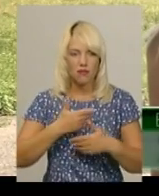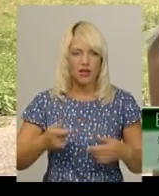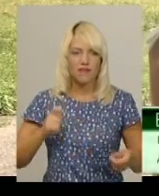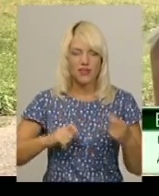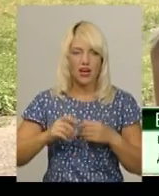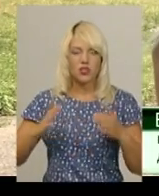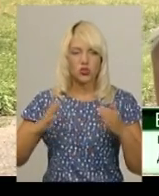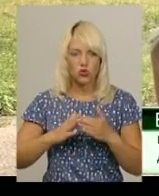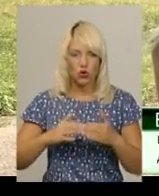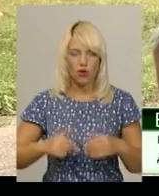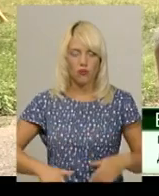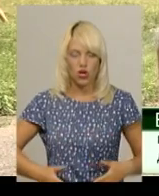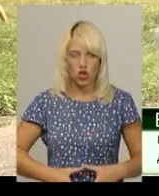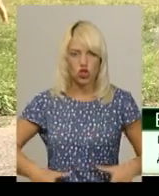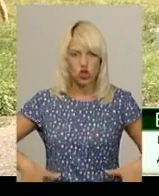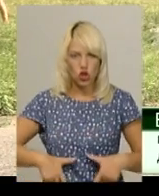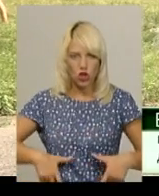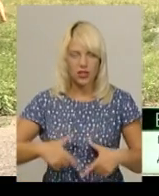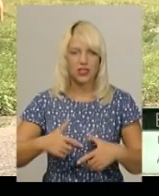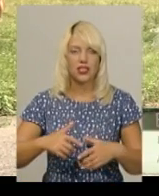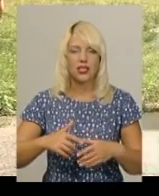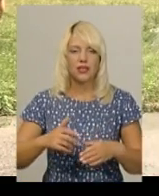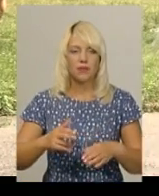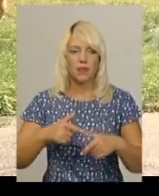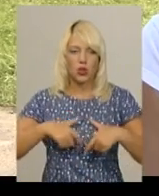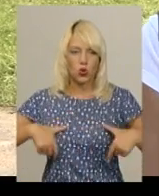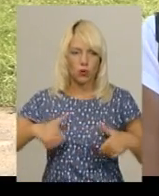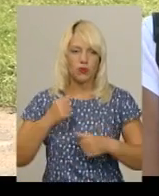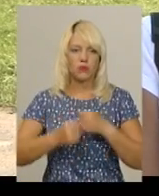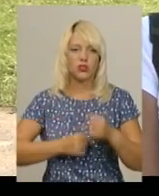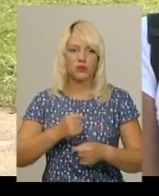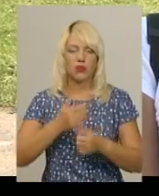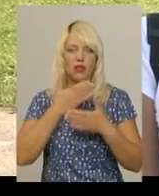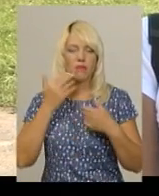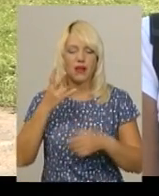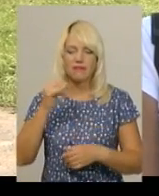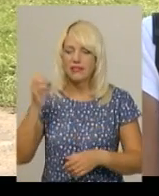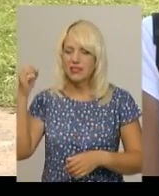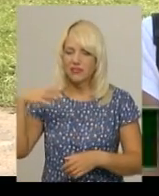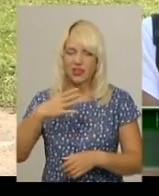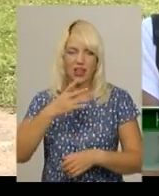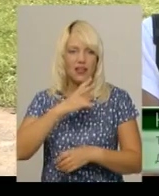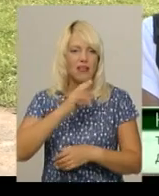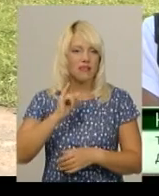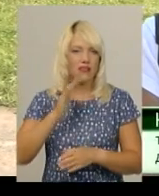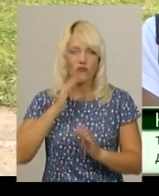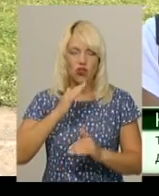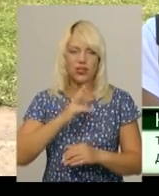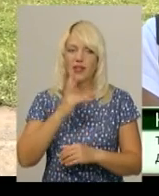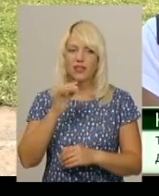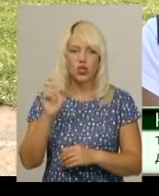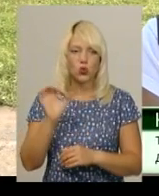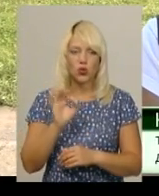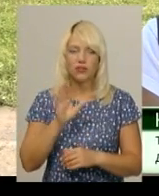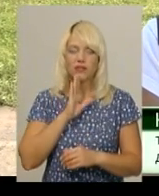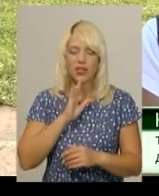з дому, скидаємо шорти, футболку і біжимо. Немає ні світла, ні води, ні туалетної кімнати. Дівчаткам